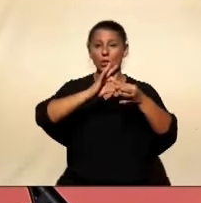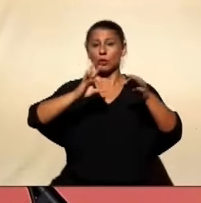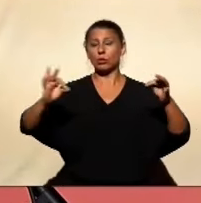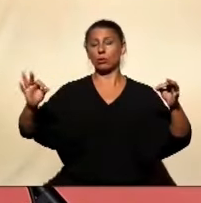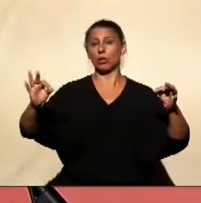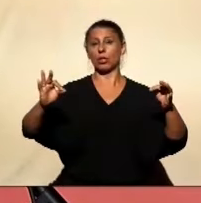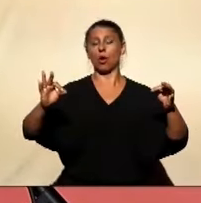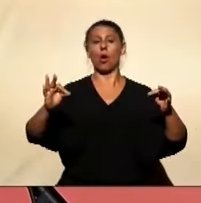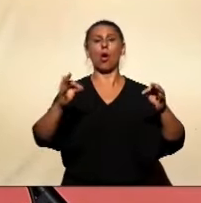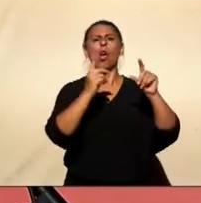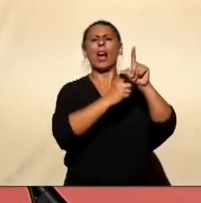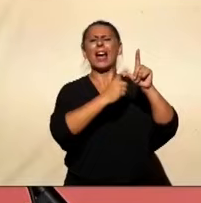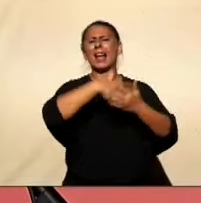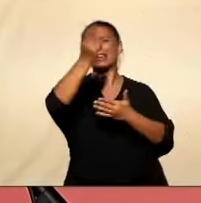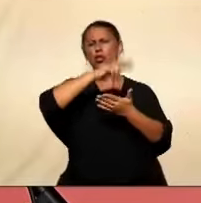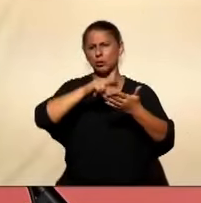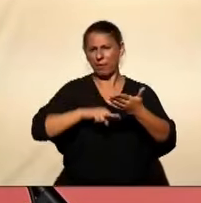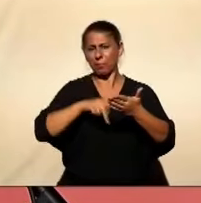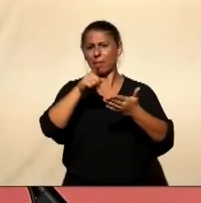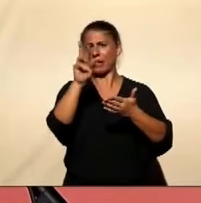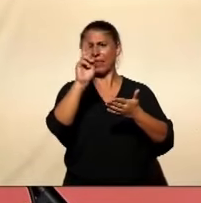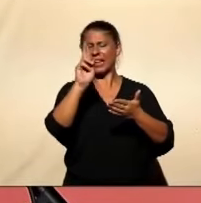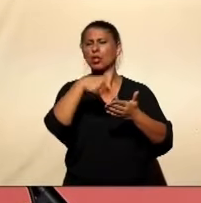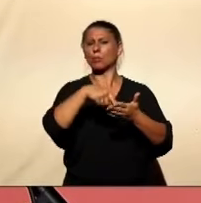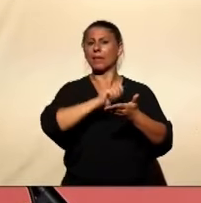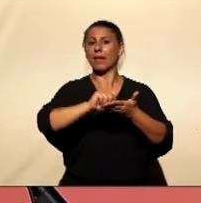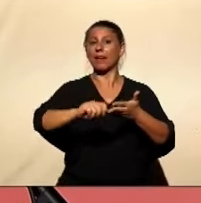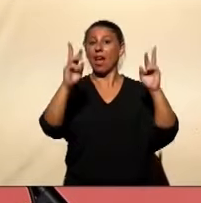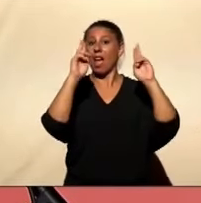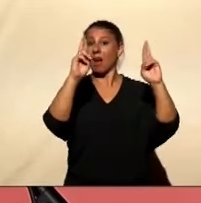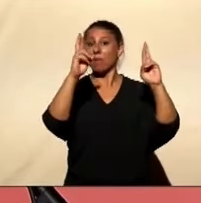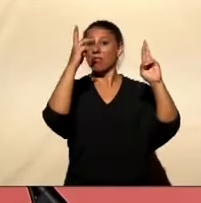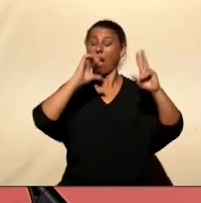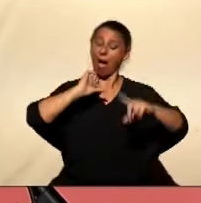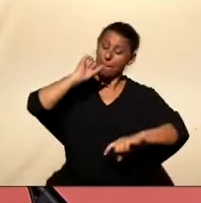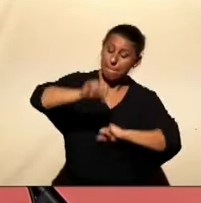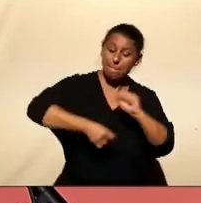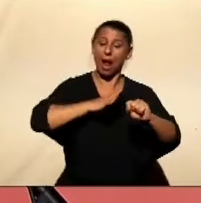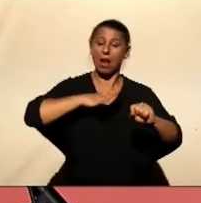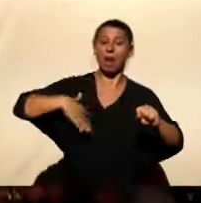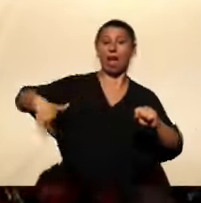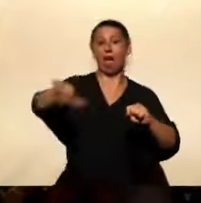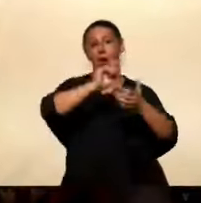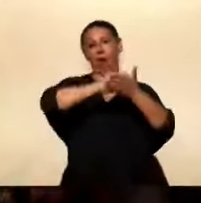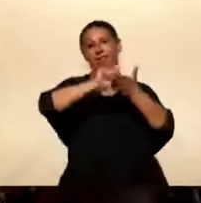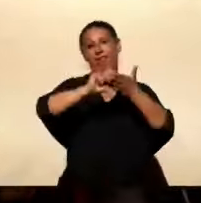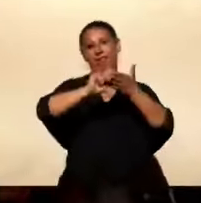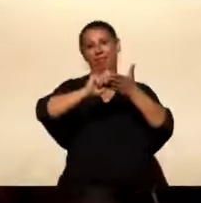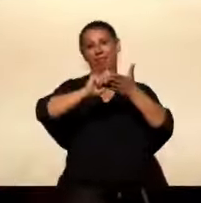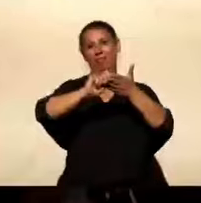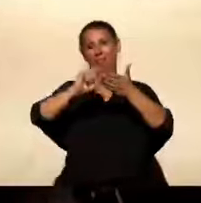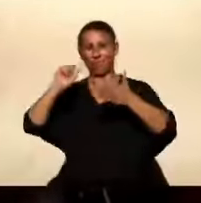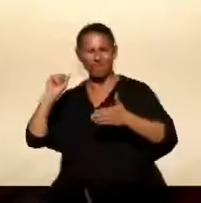του ριζοσπάστη έγραφε «Ελπίδα η πάλι των λαών» και